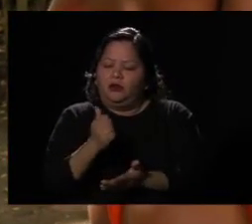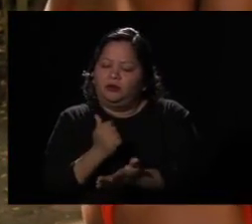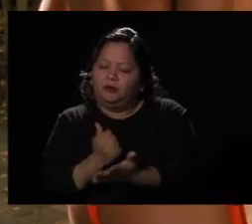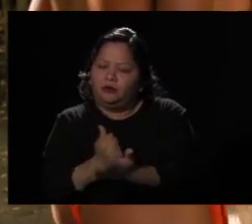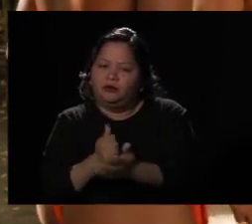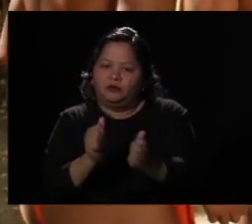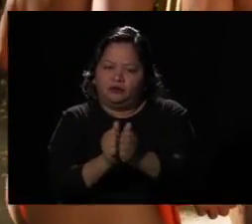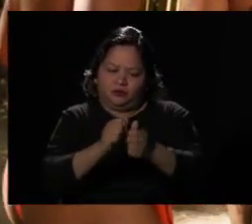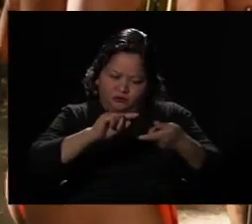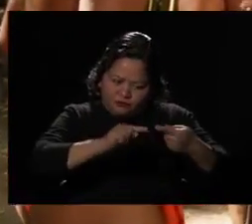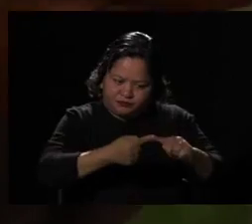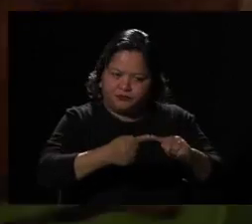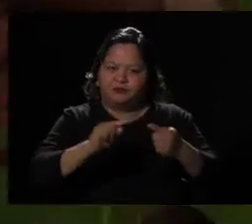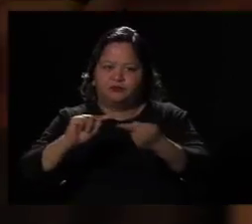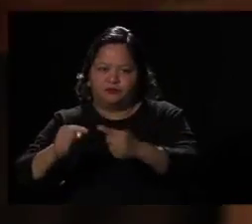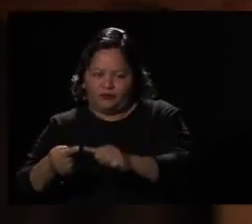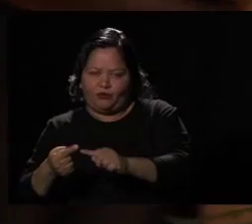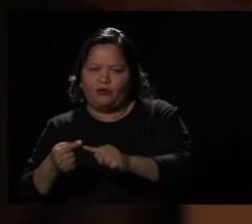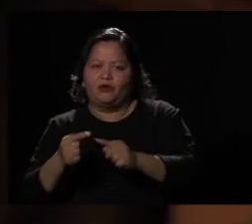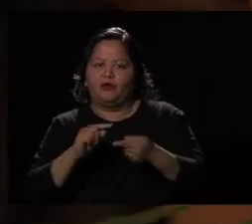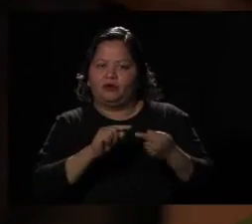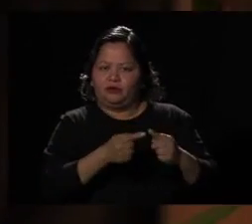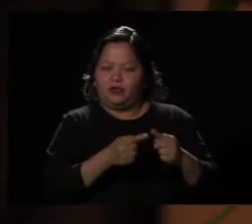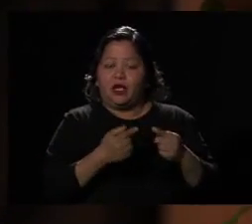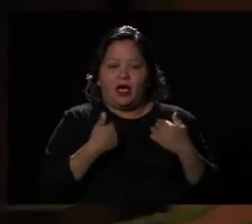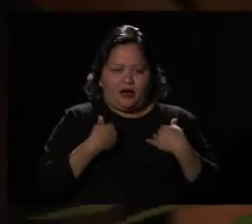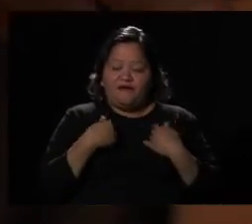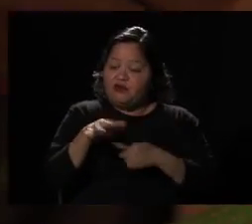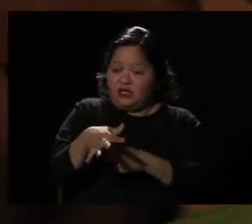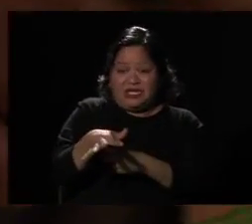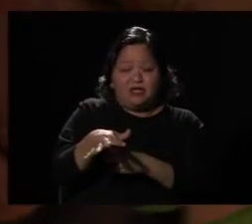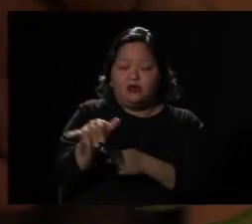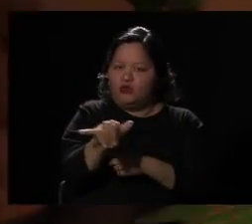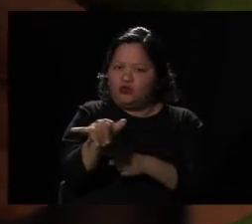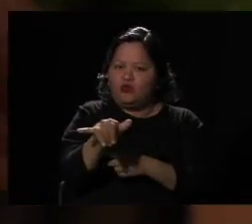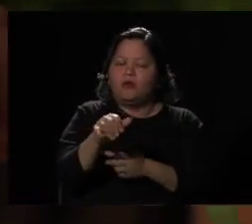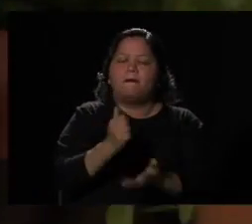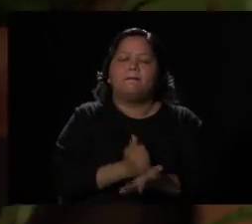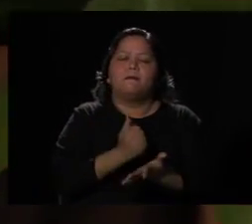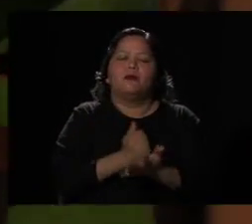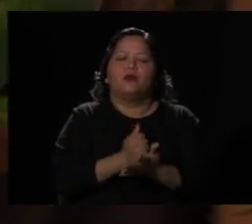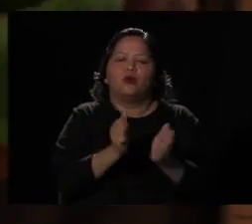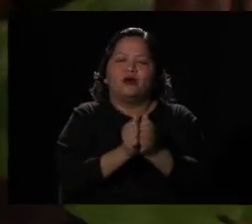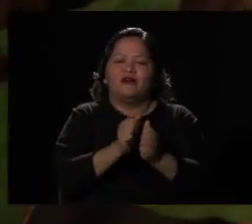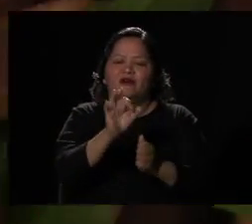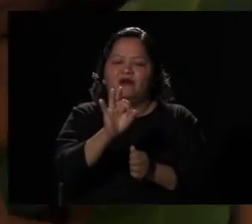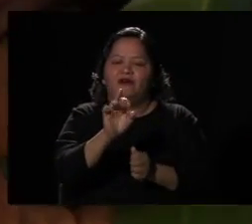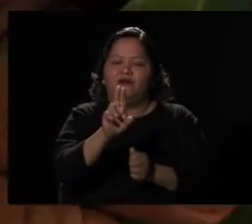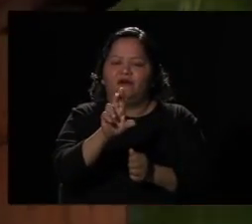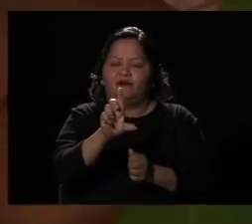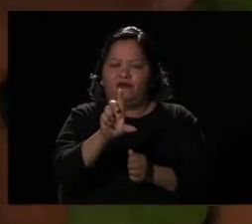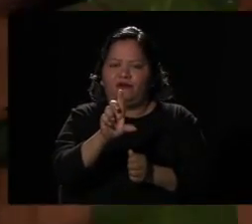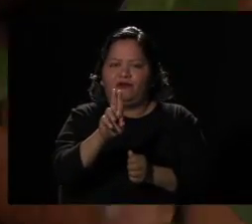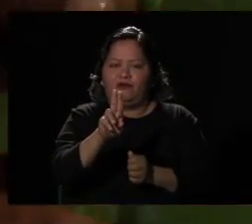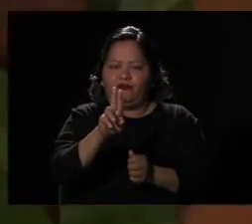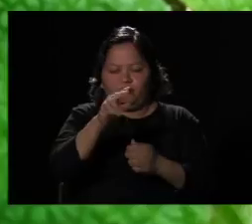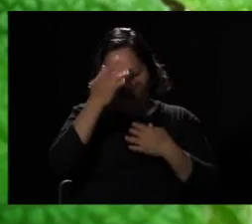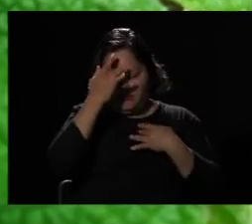siha. Ini ihagun siha I amotnya iminalangun sagu.